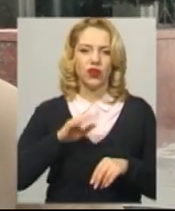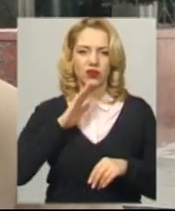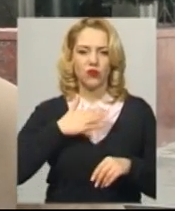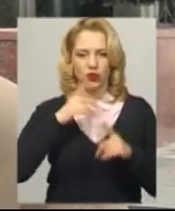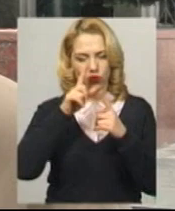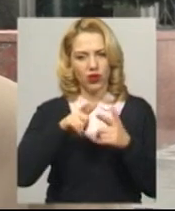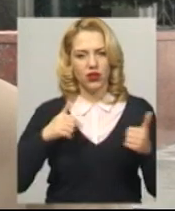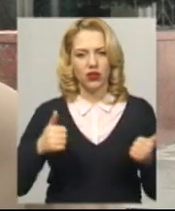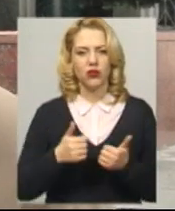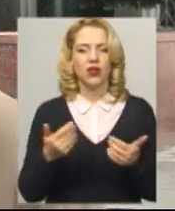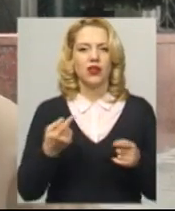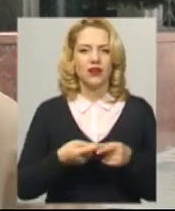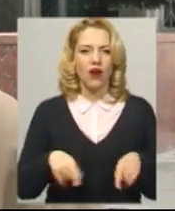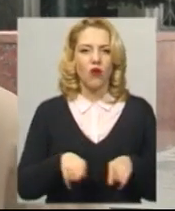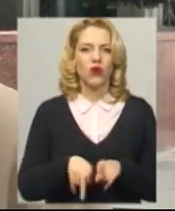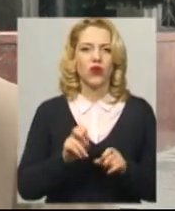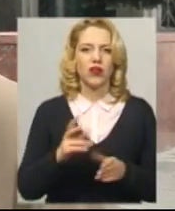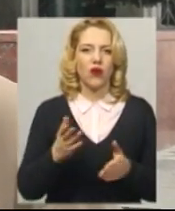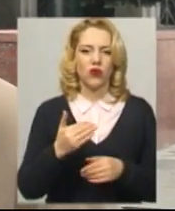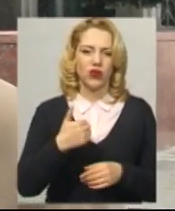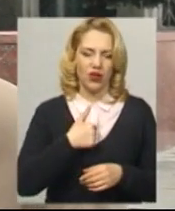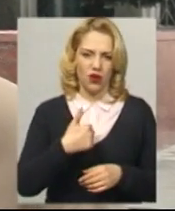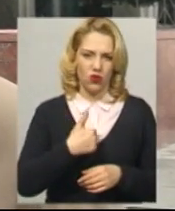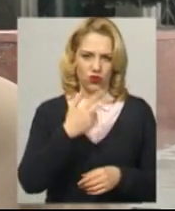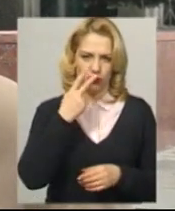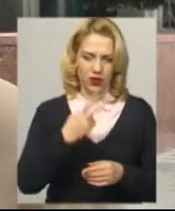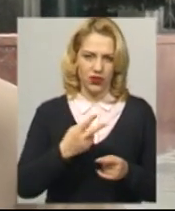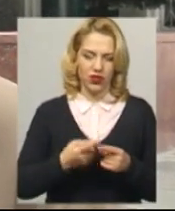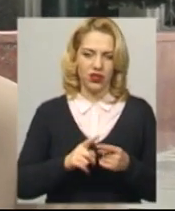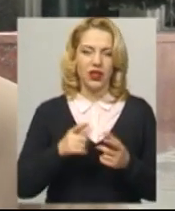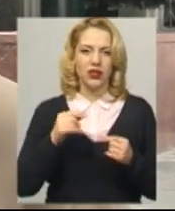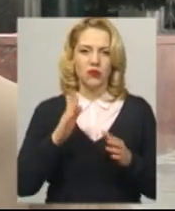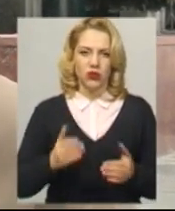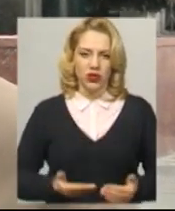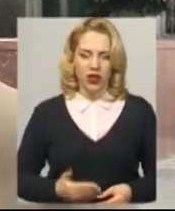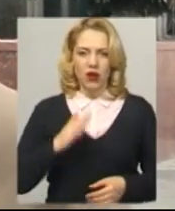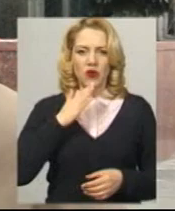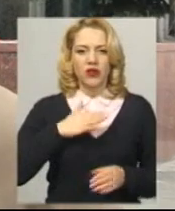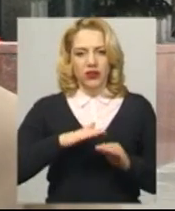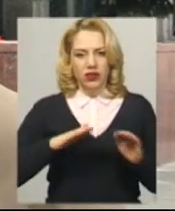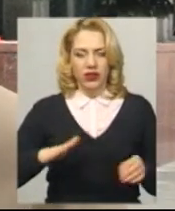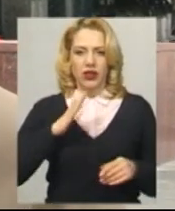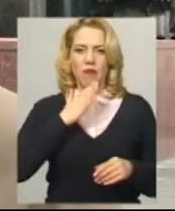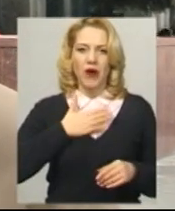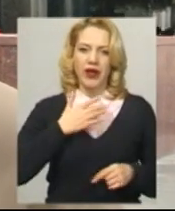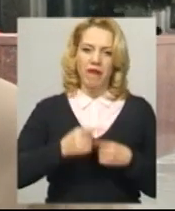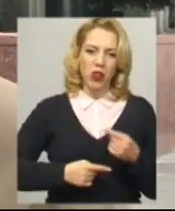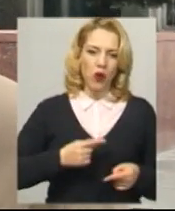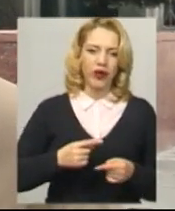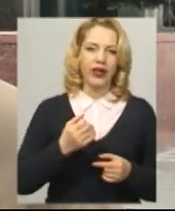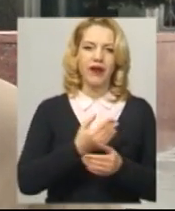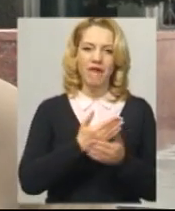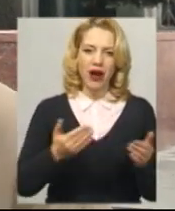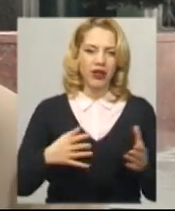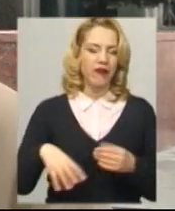хочу бачити, і де буде жити мої діти, мої внуки, так само і ваші, ну і всі,